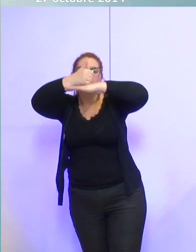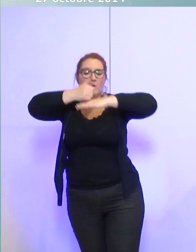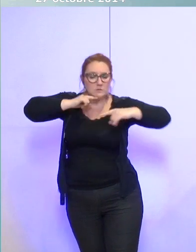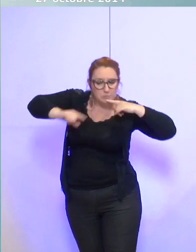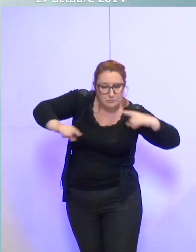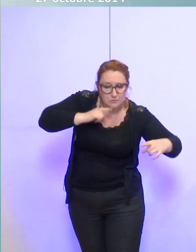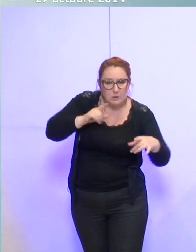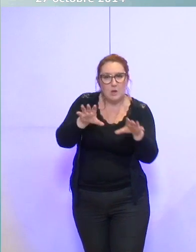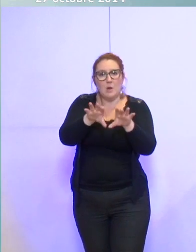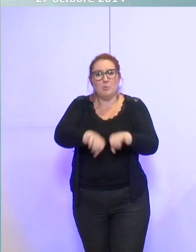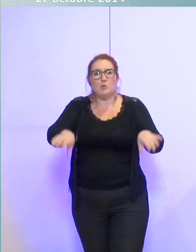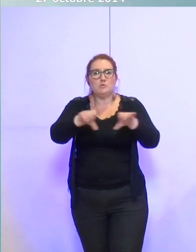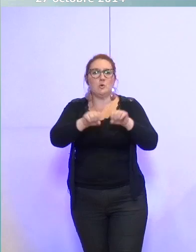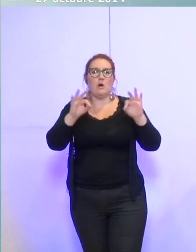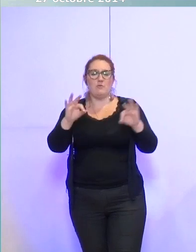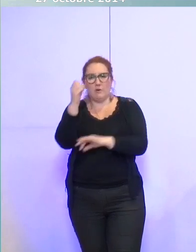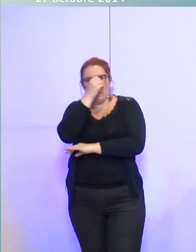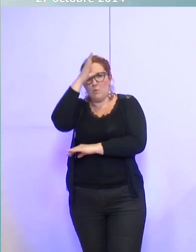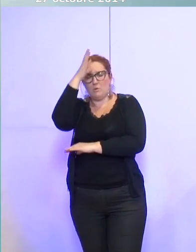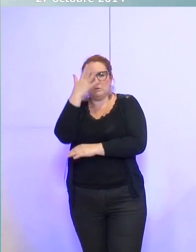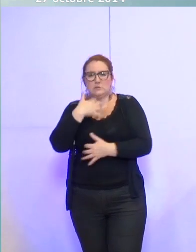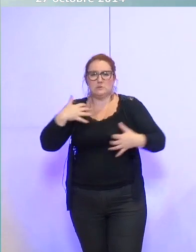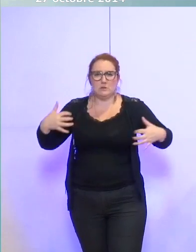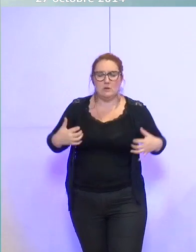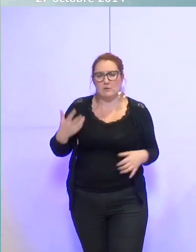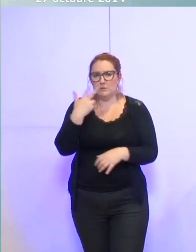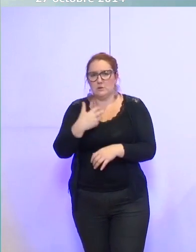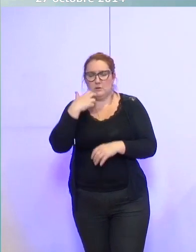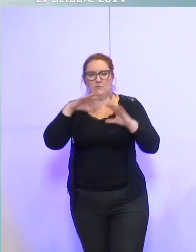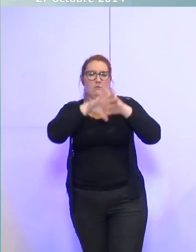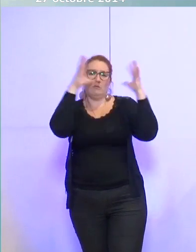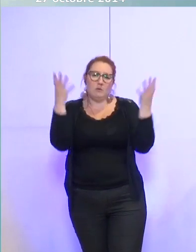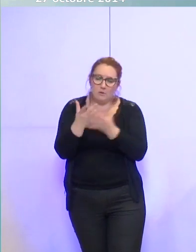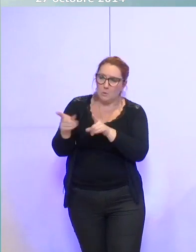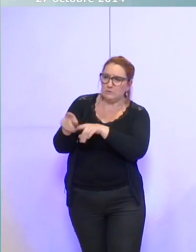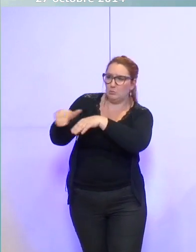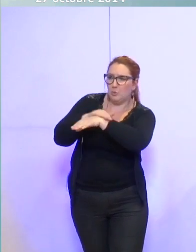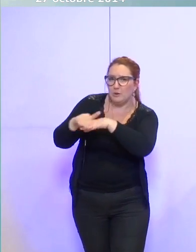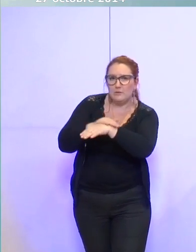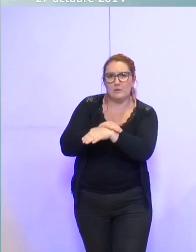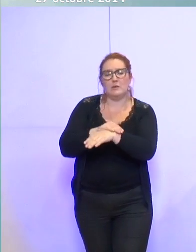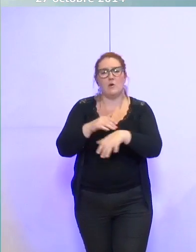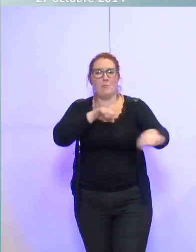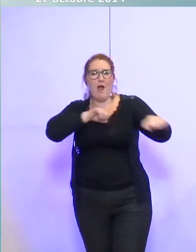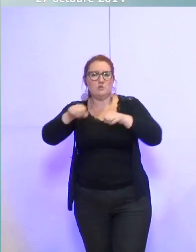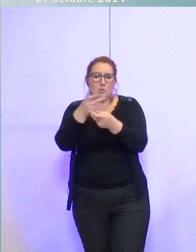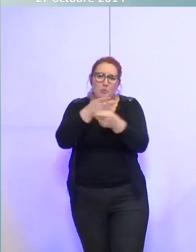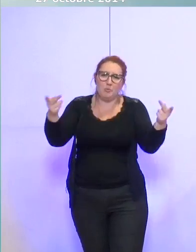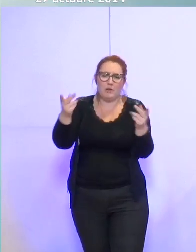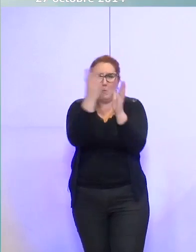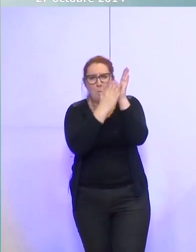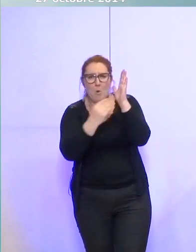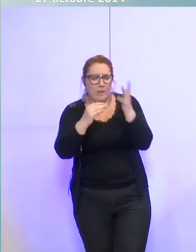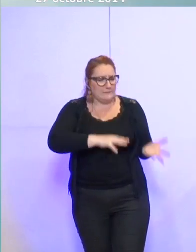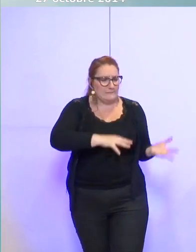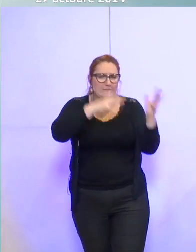de production des connaissances scientifiques, des politiques et des modèles d'action publique. Enfin, il